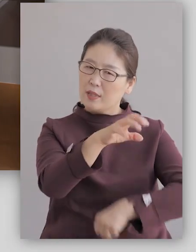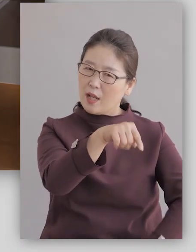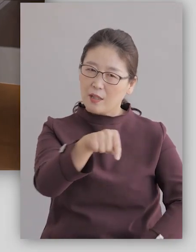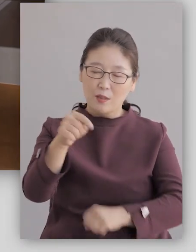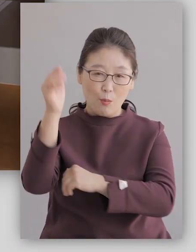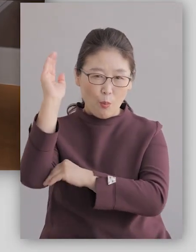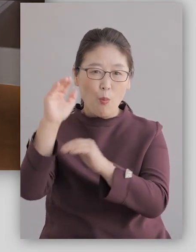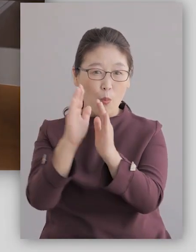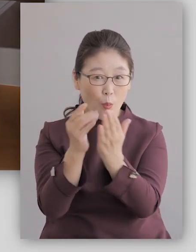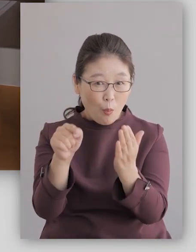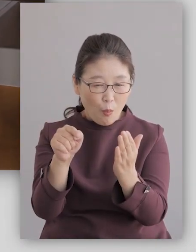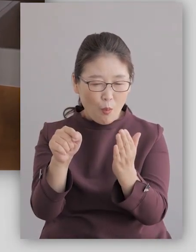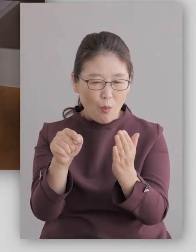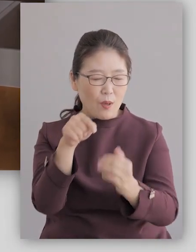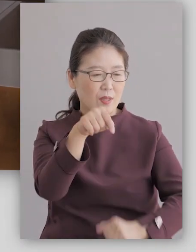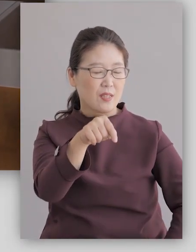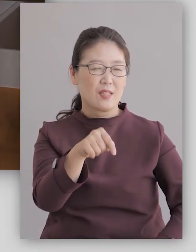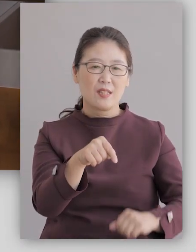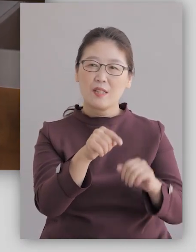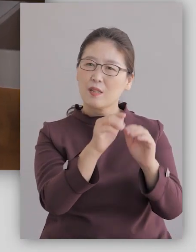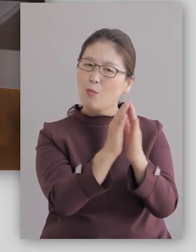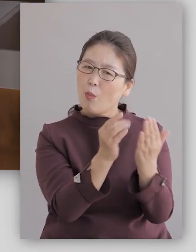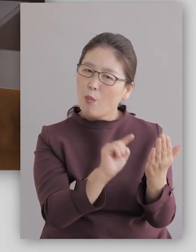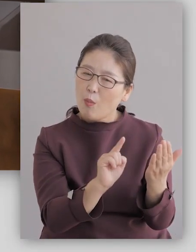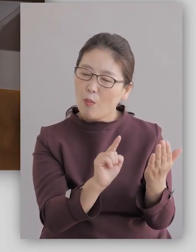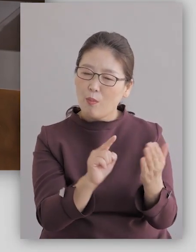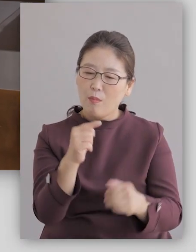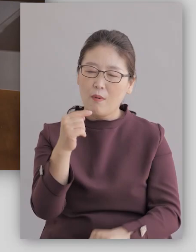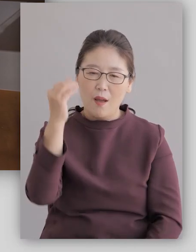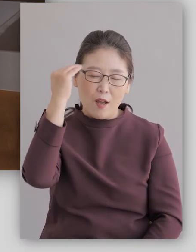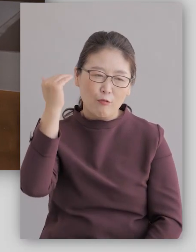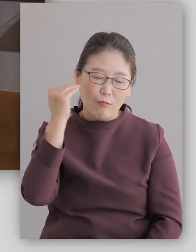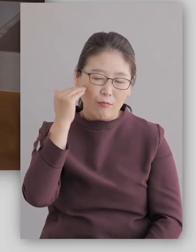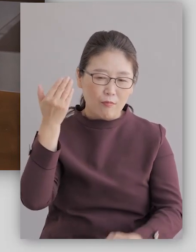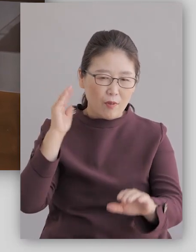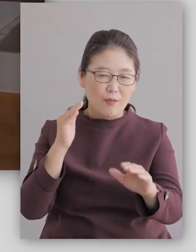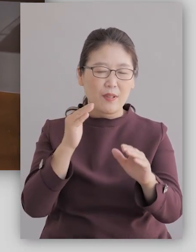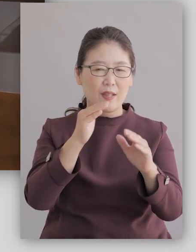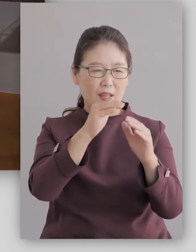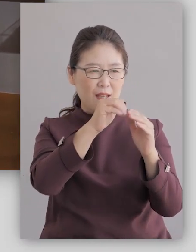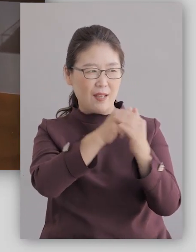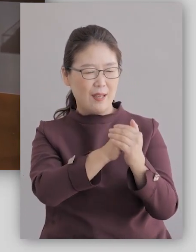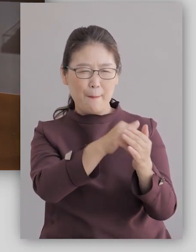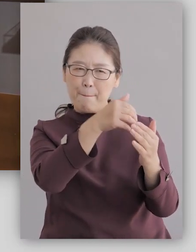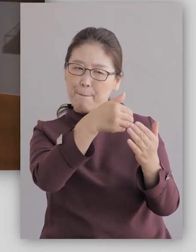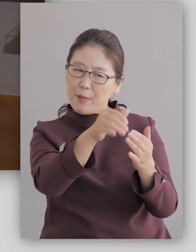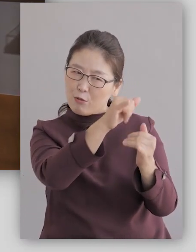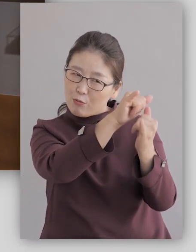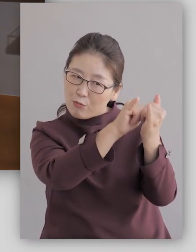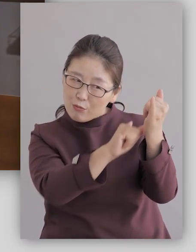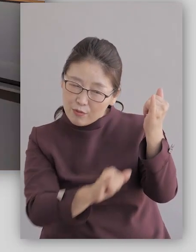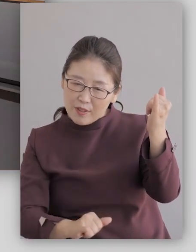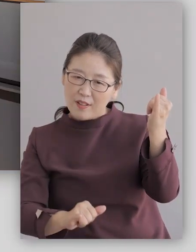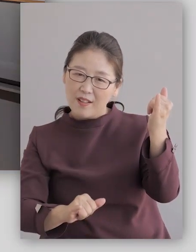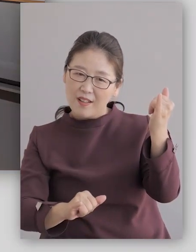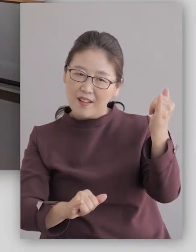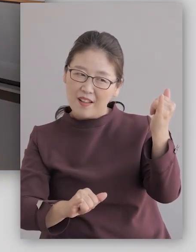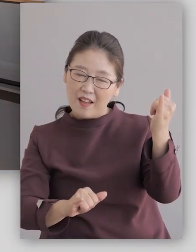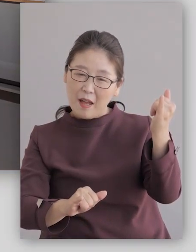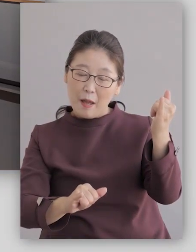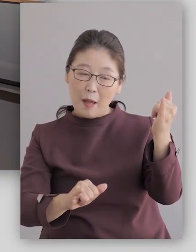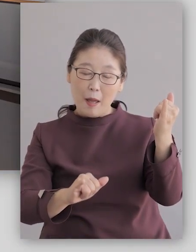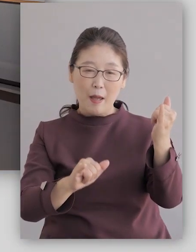이 광장이라고 하는 소설은 한국 현대사의 미술사를 전체적으로 바라보는